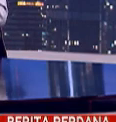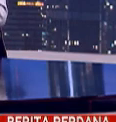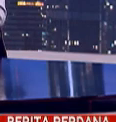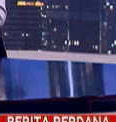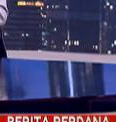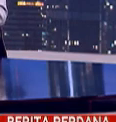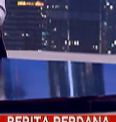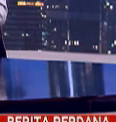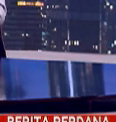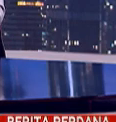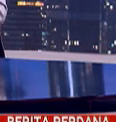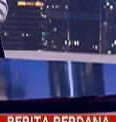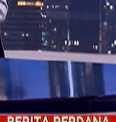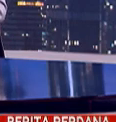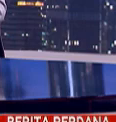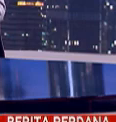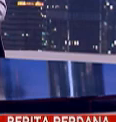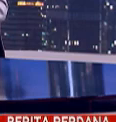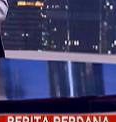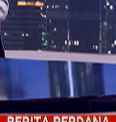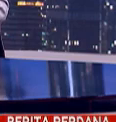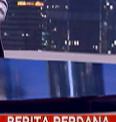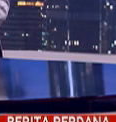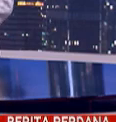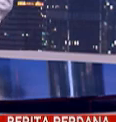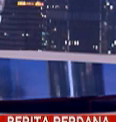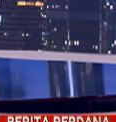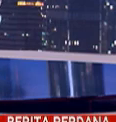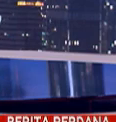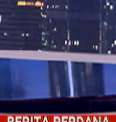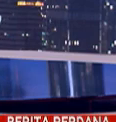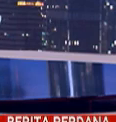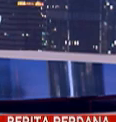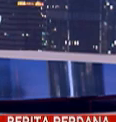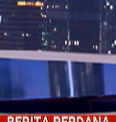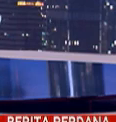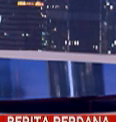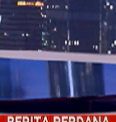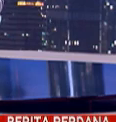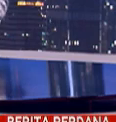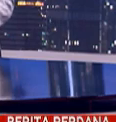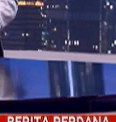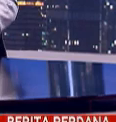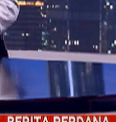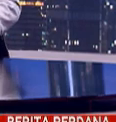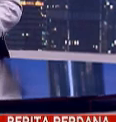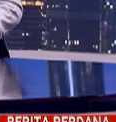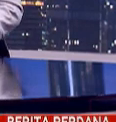Maklumat sahih, jenama dipercayai. Assalamualaikum. Salam sejahtera.